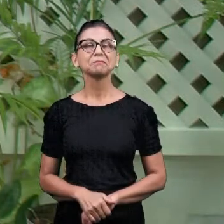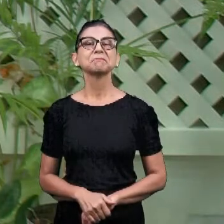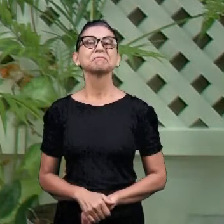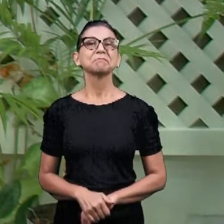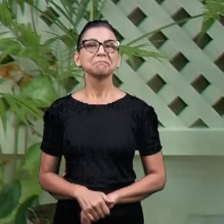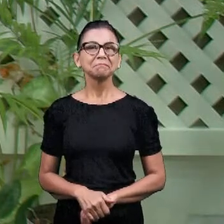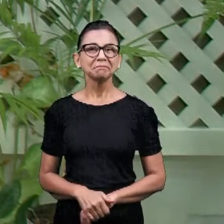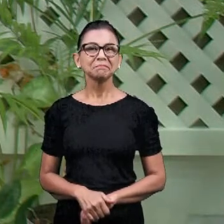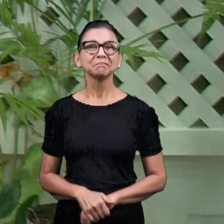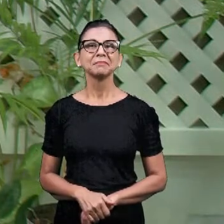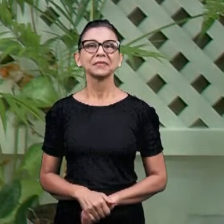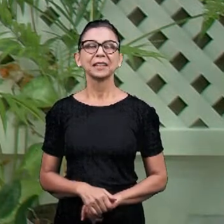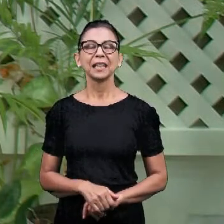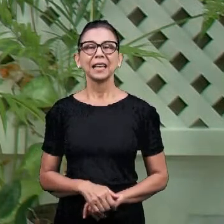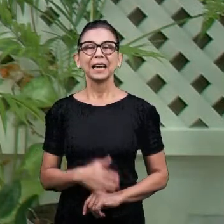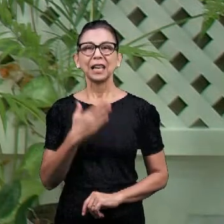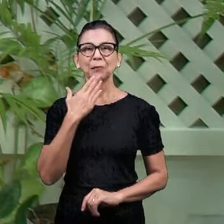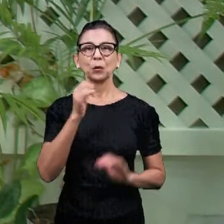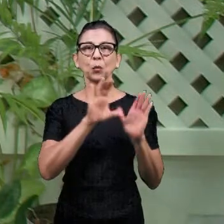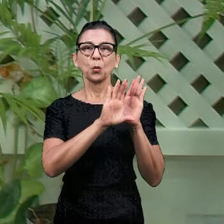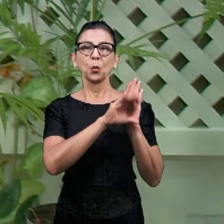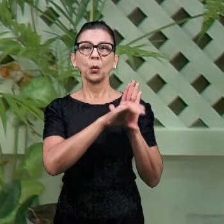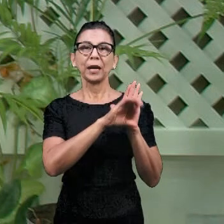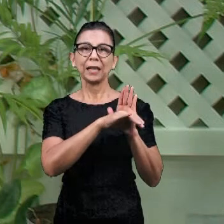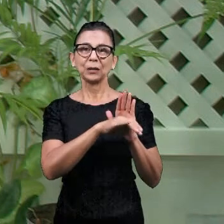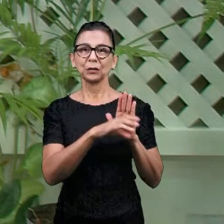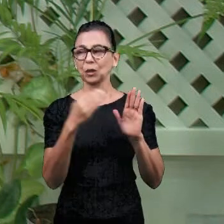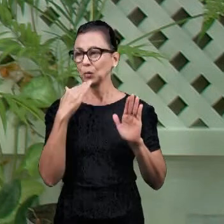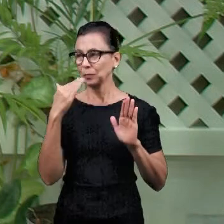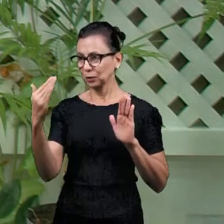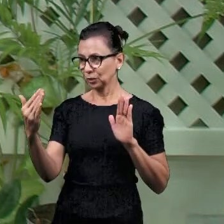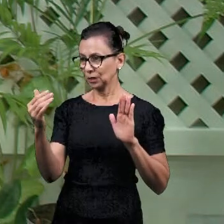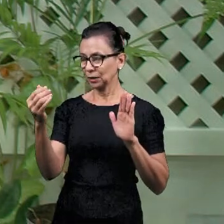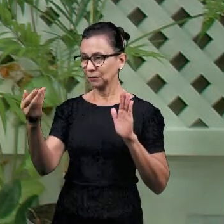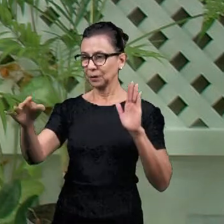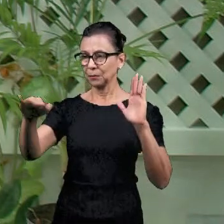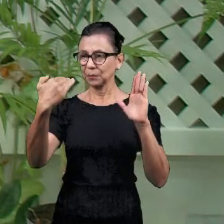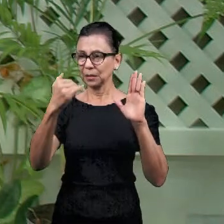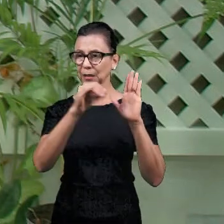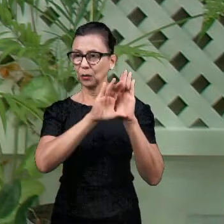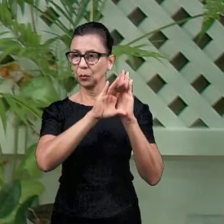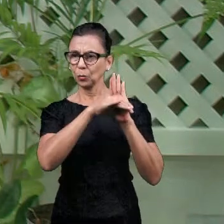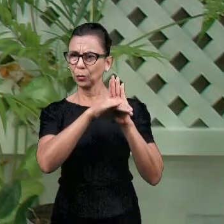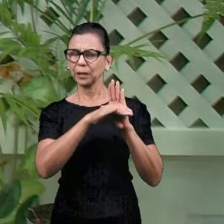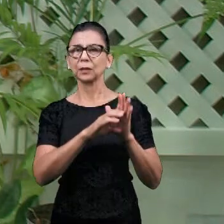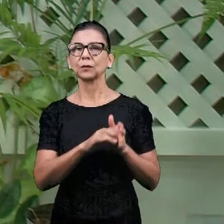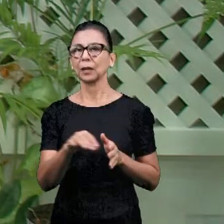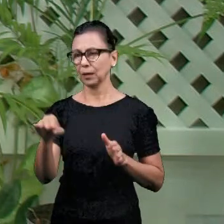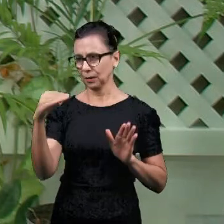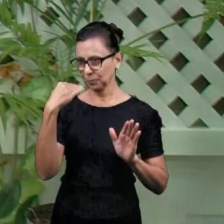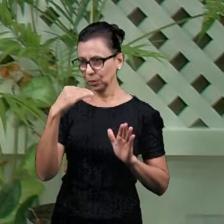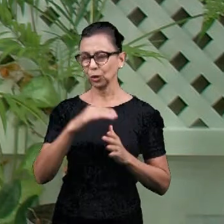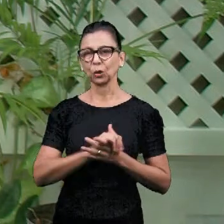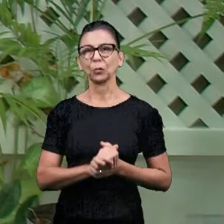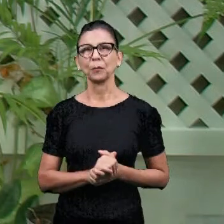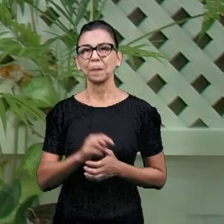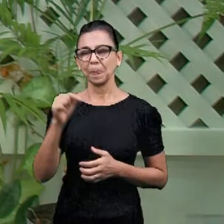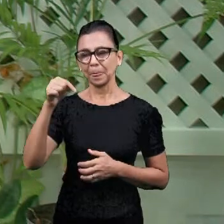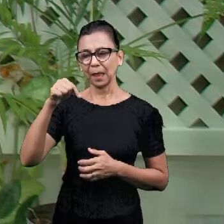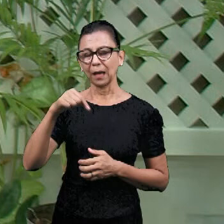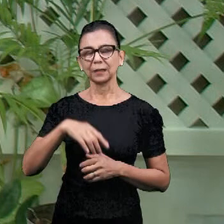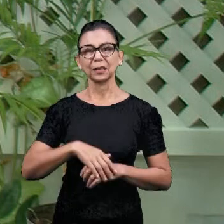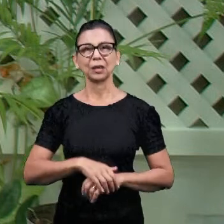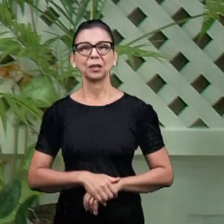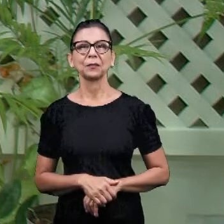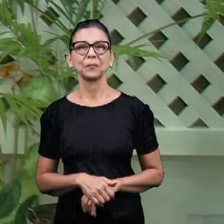j'ai demandé qu'il puisse envoyer son curriculum. Et lui, humblement, il m'a envoyé son CV. Le CV de